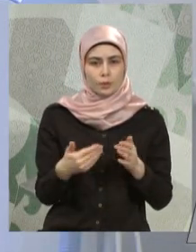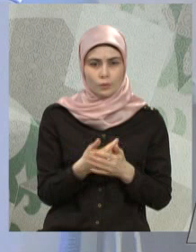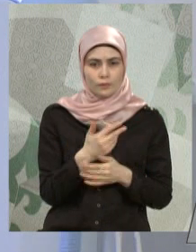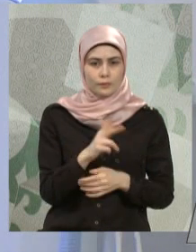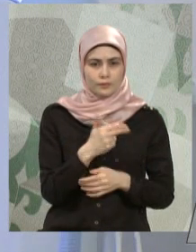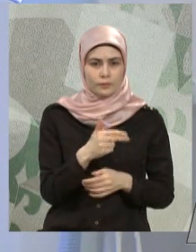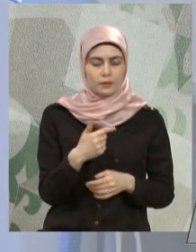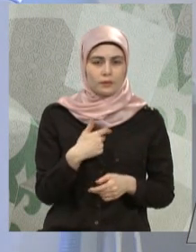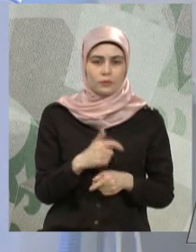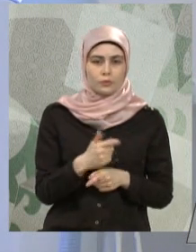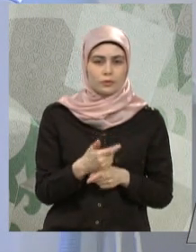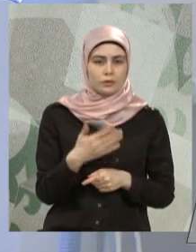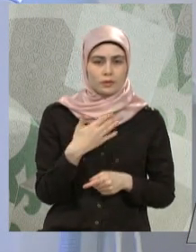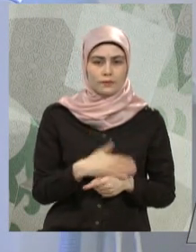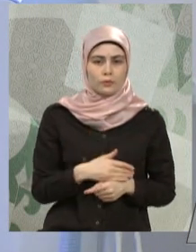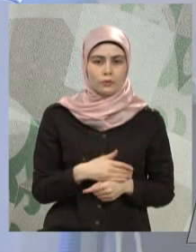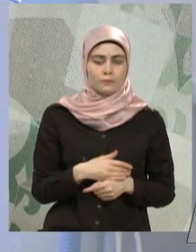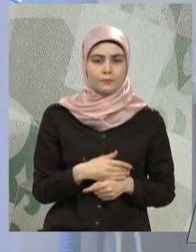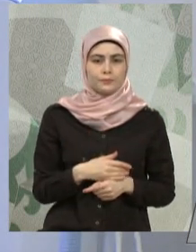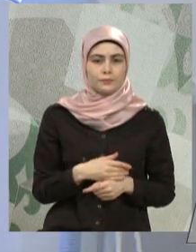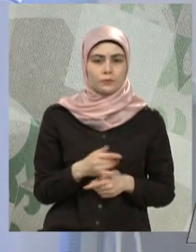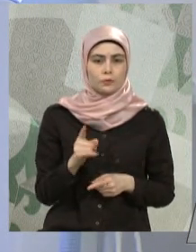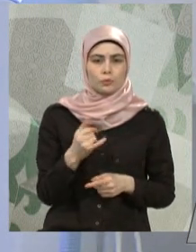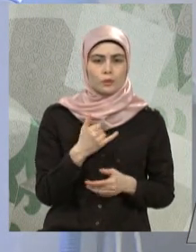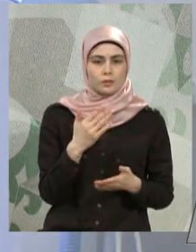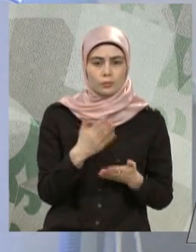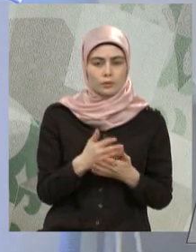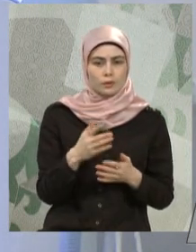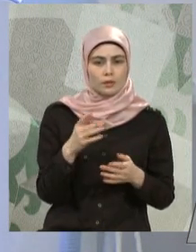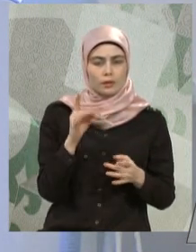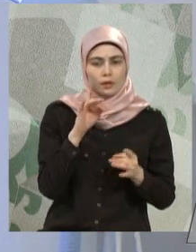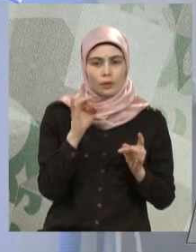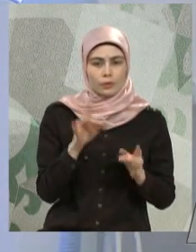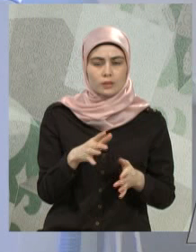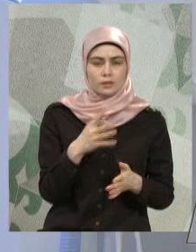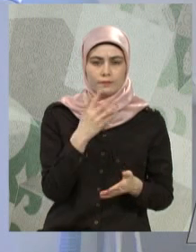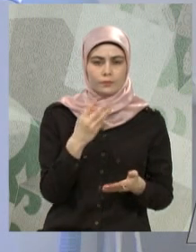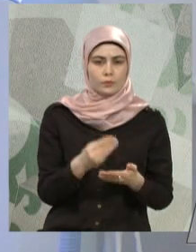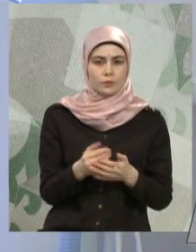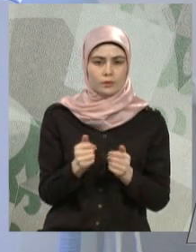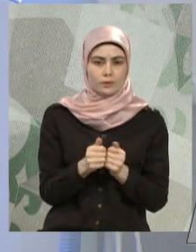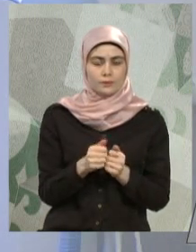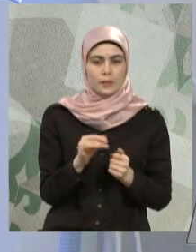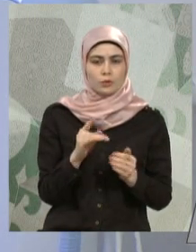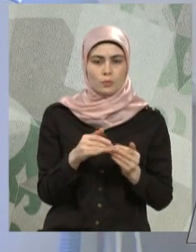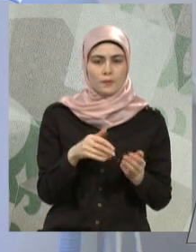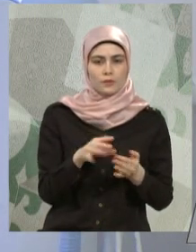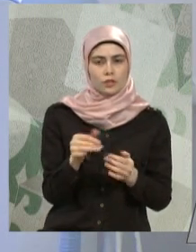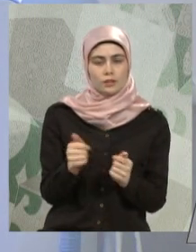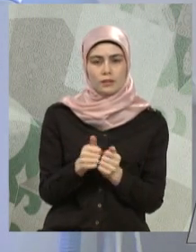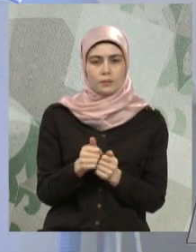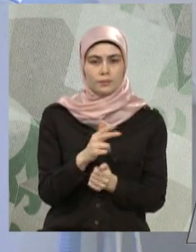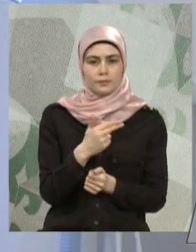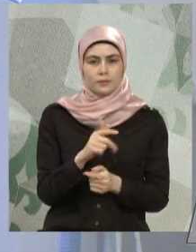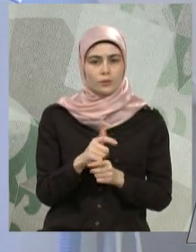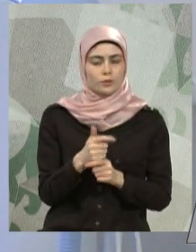Мы очень довольны этим, что у нас будет сейчас наконец-то выйти там. С дома вышел уже под носом ФАП.